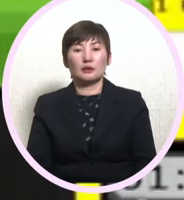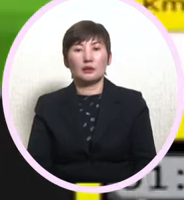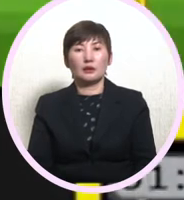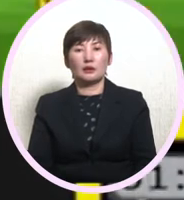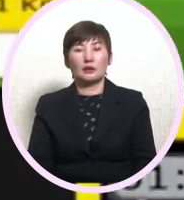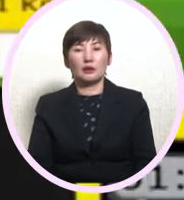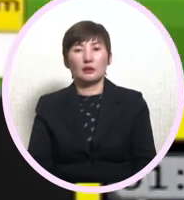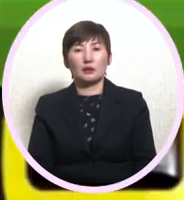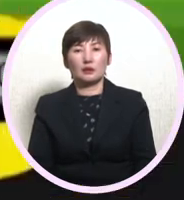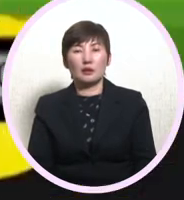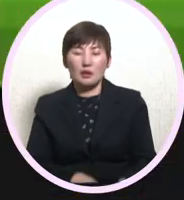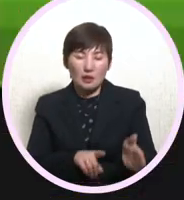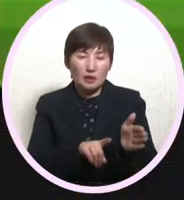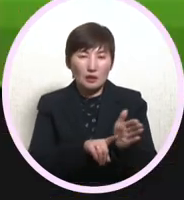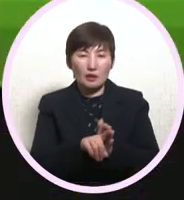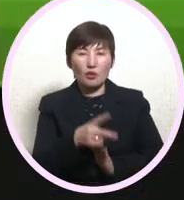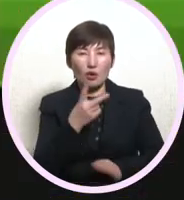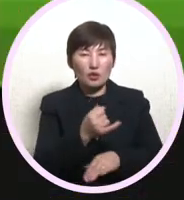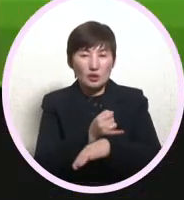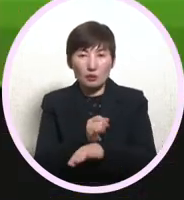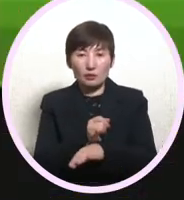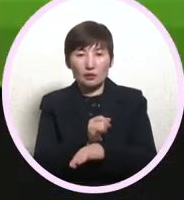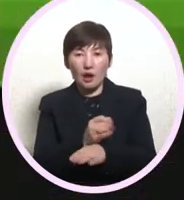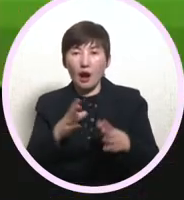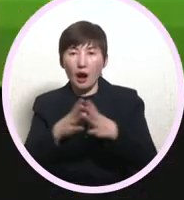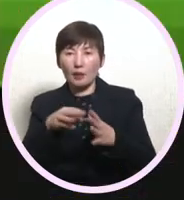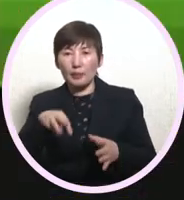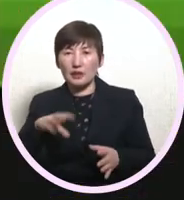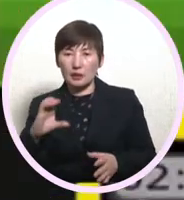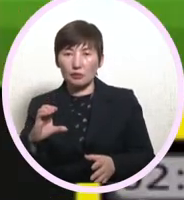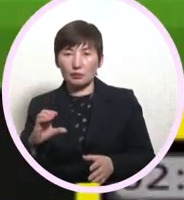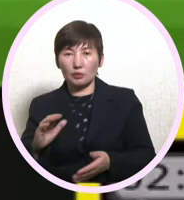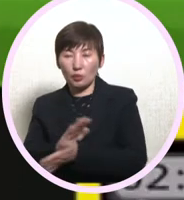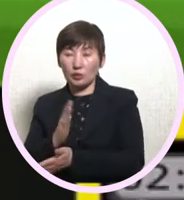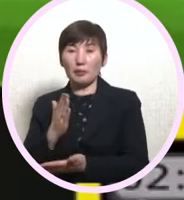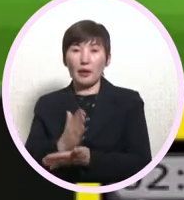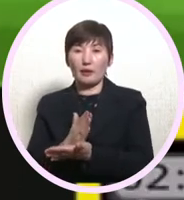За эхний 2 секундэд хугацааг хэмжихэд мөн адил 10 метр секунд хурдтай байна.